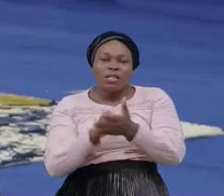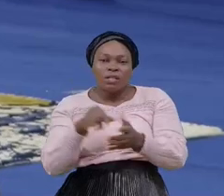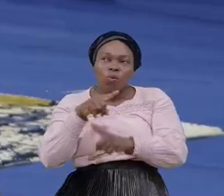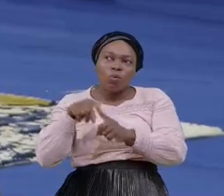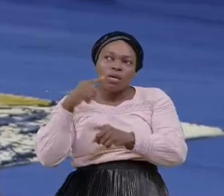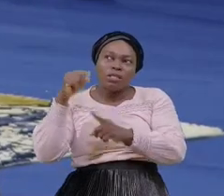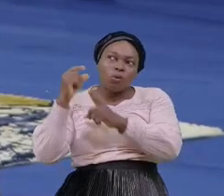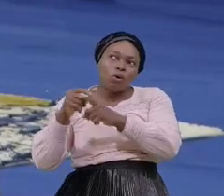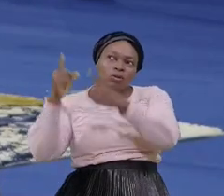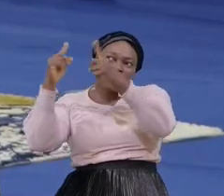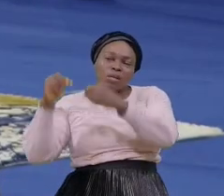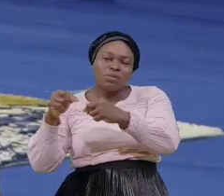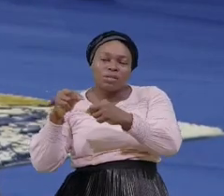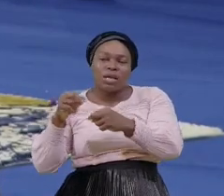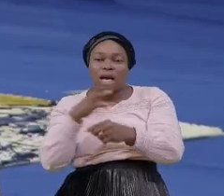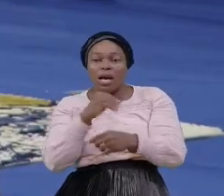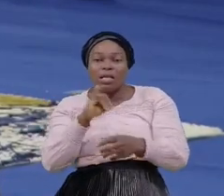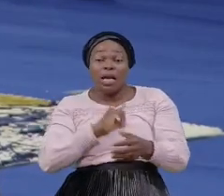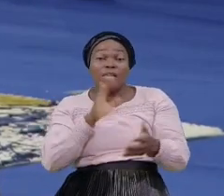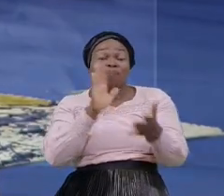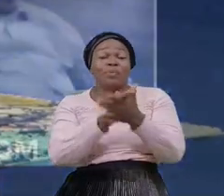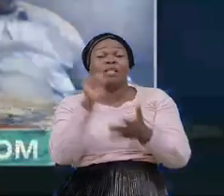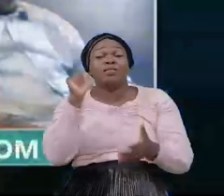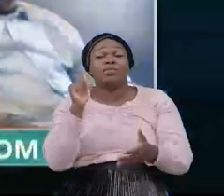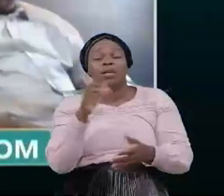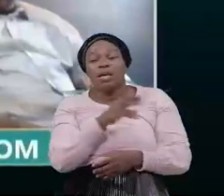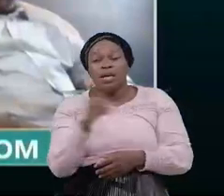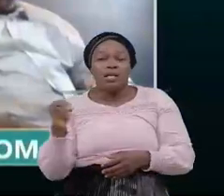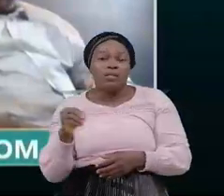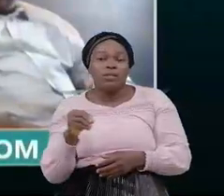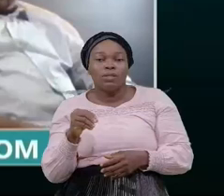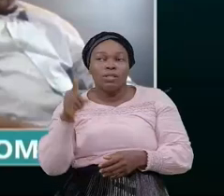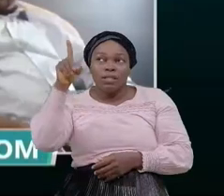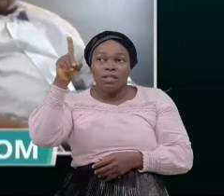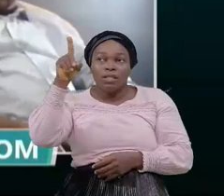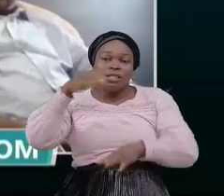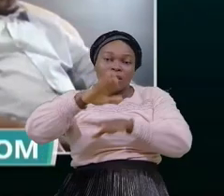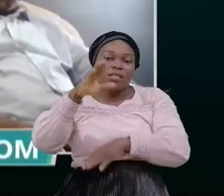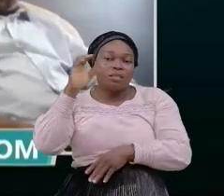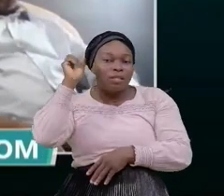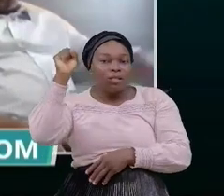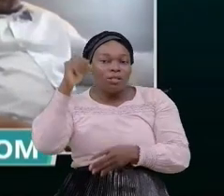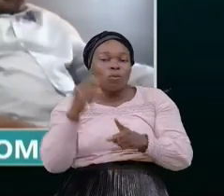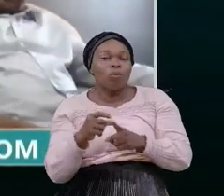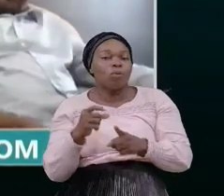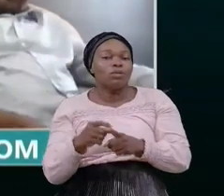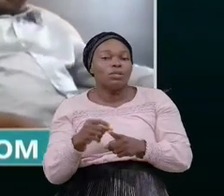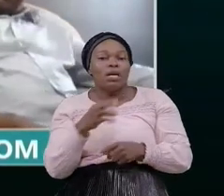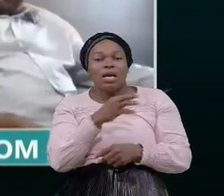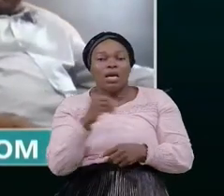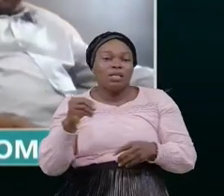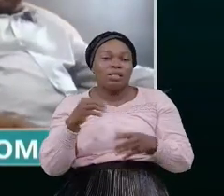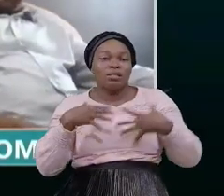moi, la maladie va disparaître. C'est une grande foi. Il envoie sa parole et il les